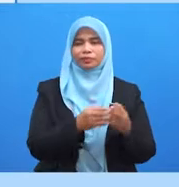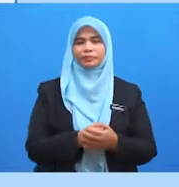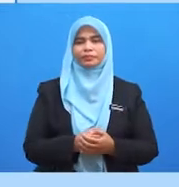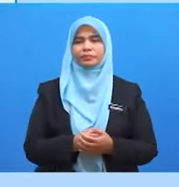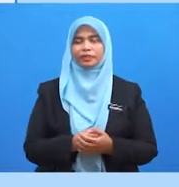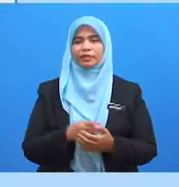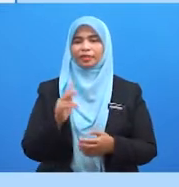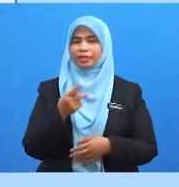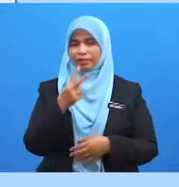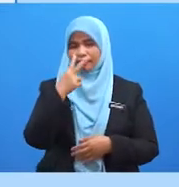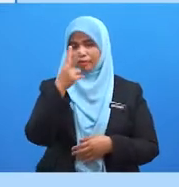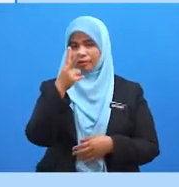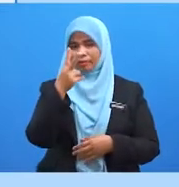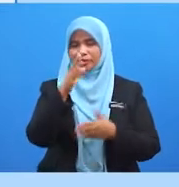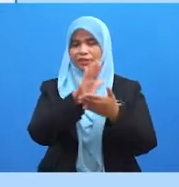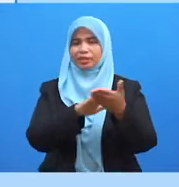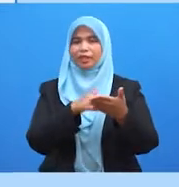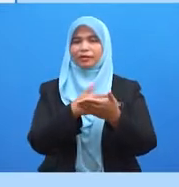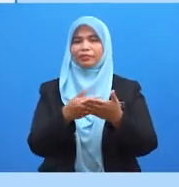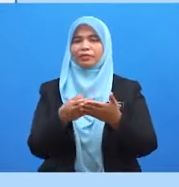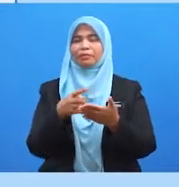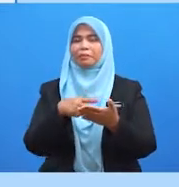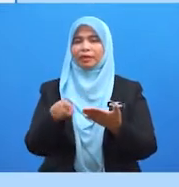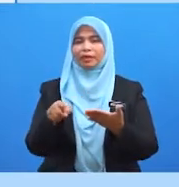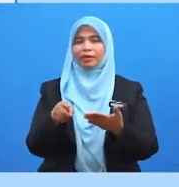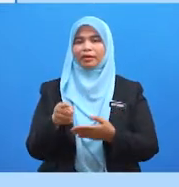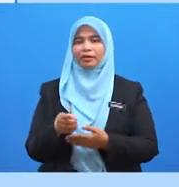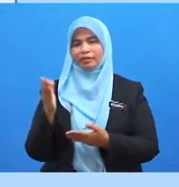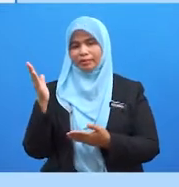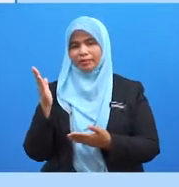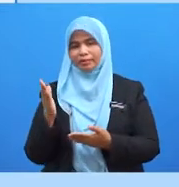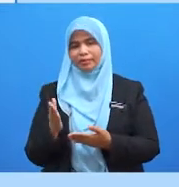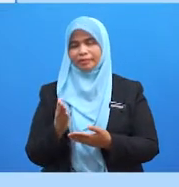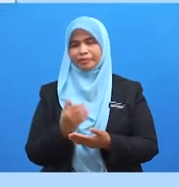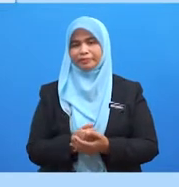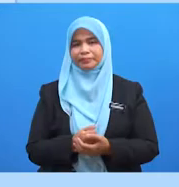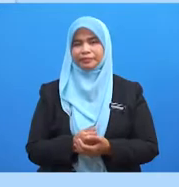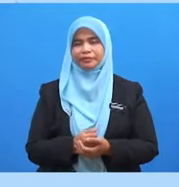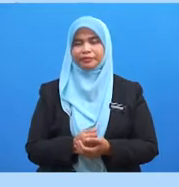Mari kita lihat jadual pembayaran balik bagi sumber pembiayaan.